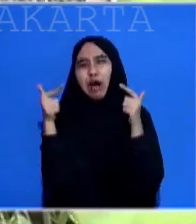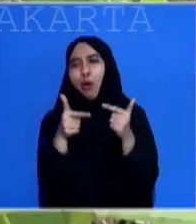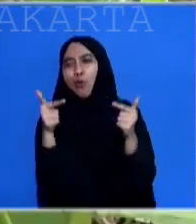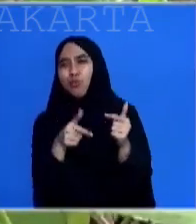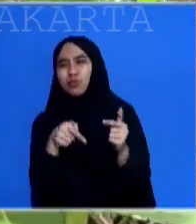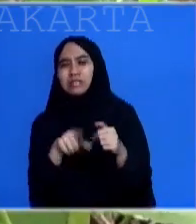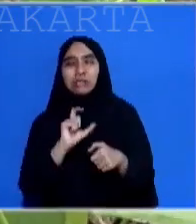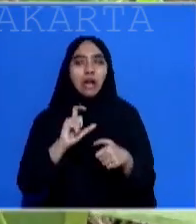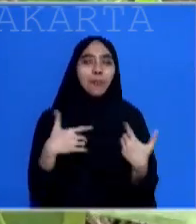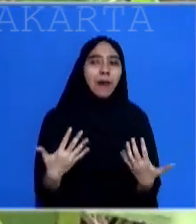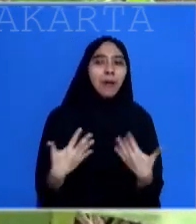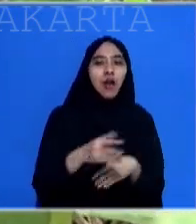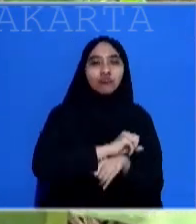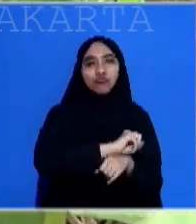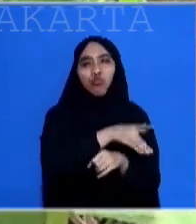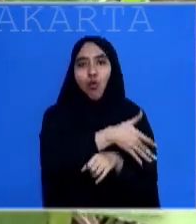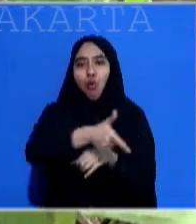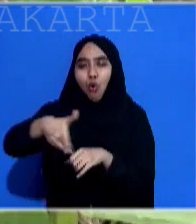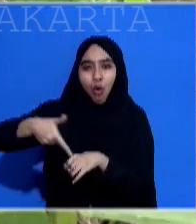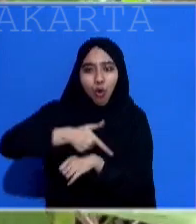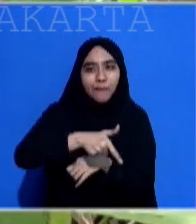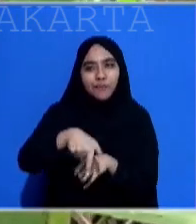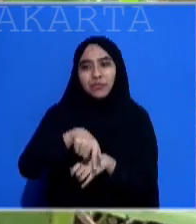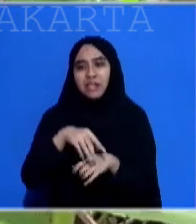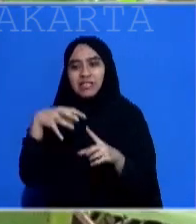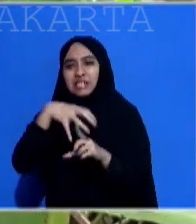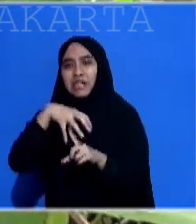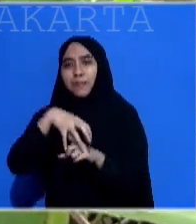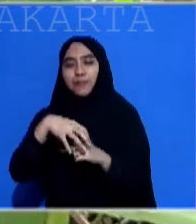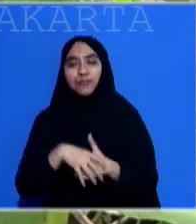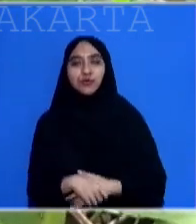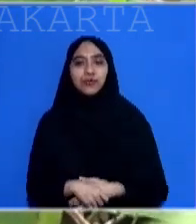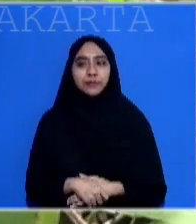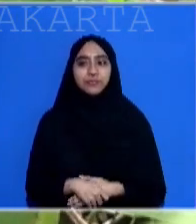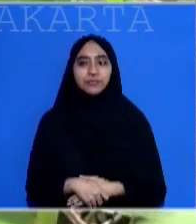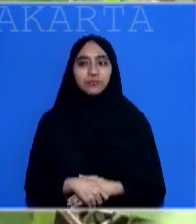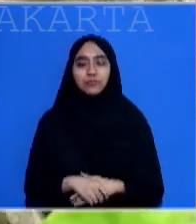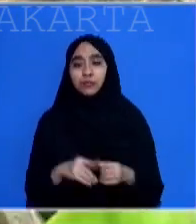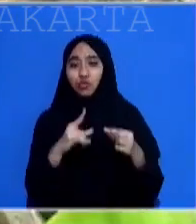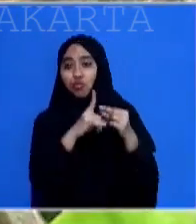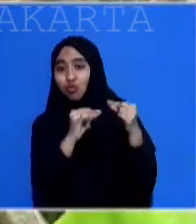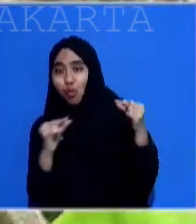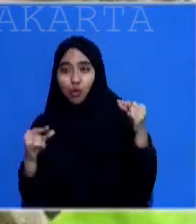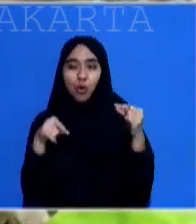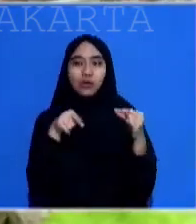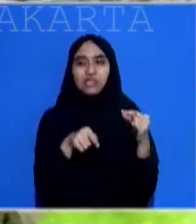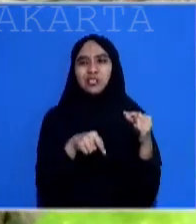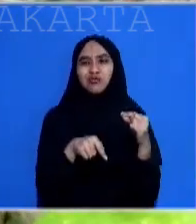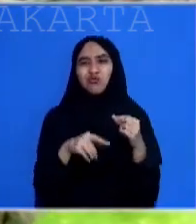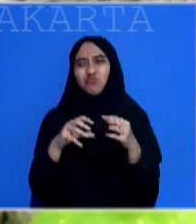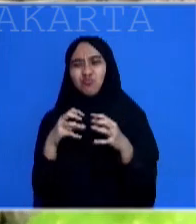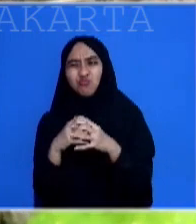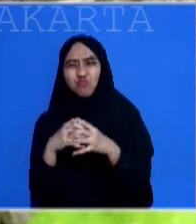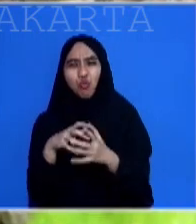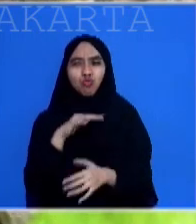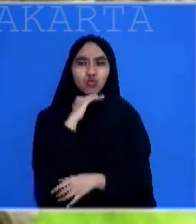mawi fungisida supados mboten nyebar ing taneman sanes. Taneman koro benguk menika sampun wiwit mawoh nalika umur sekawan